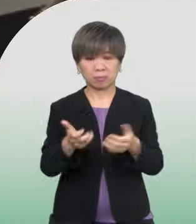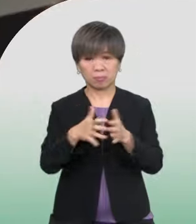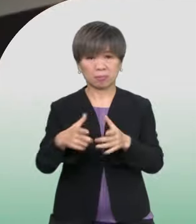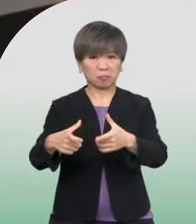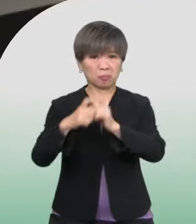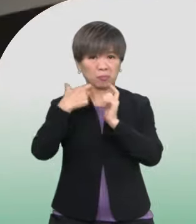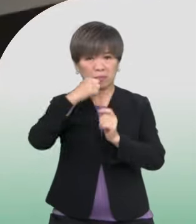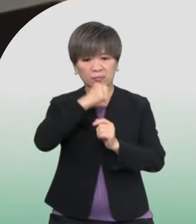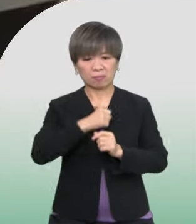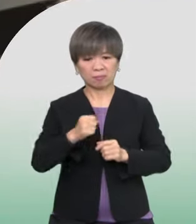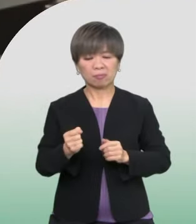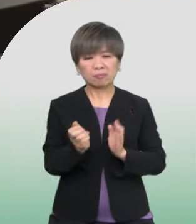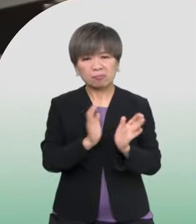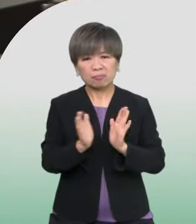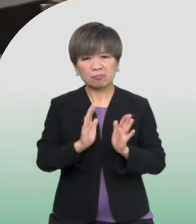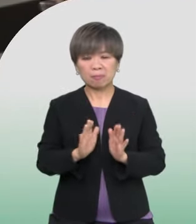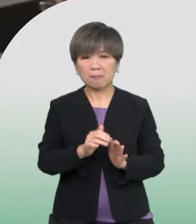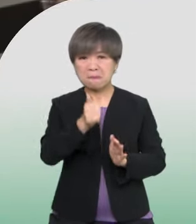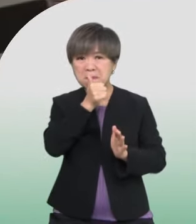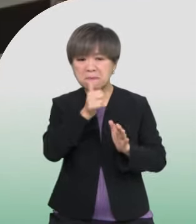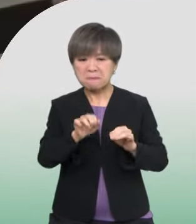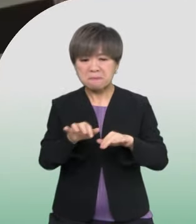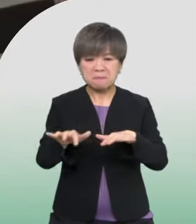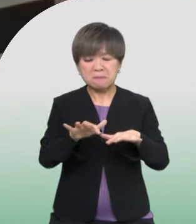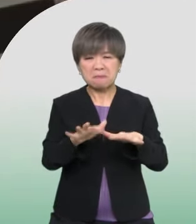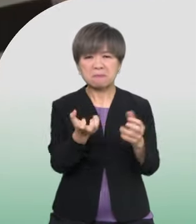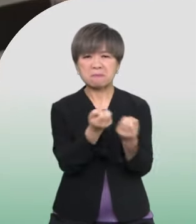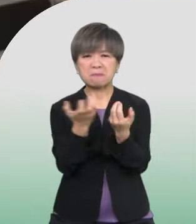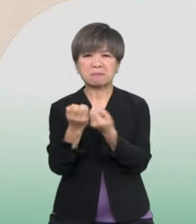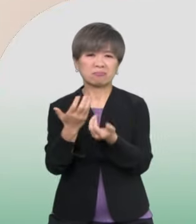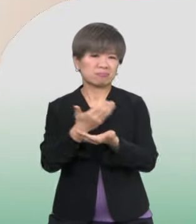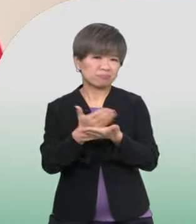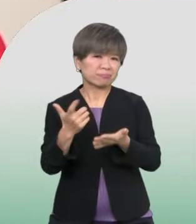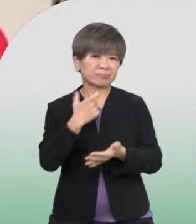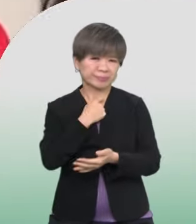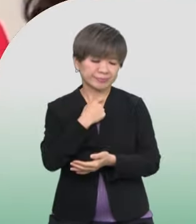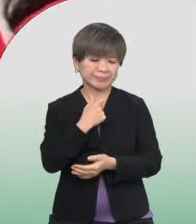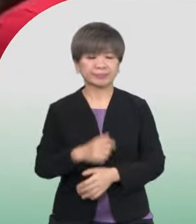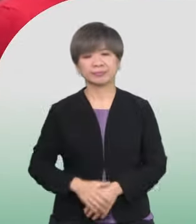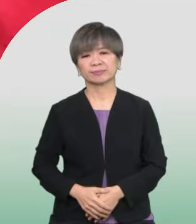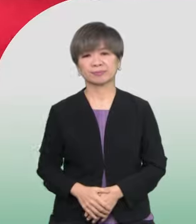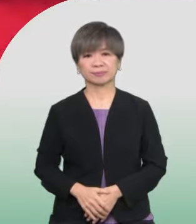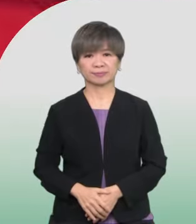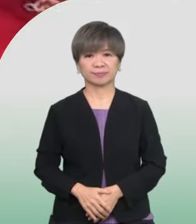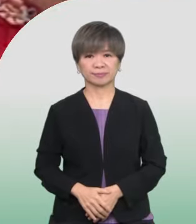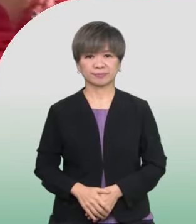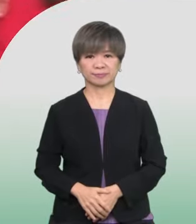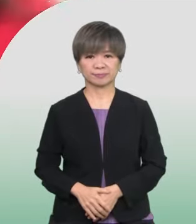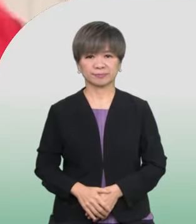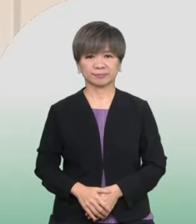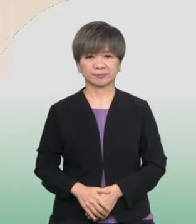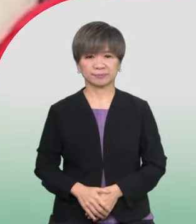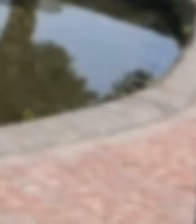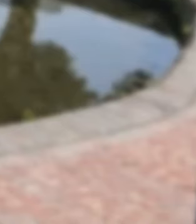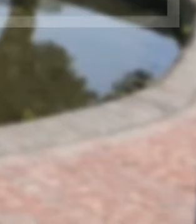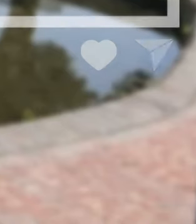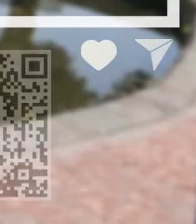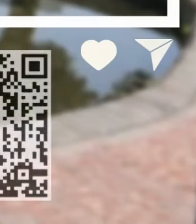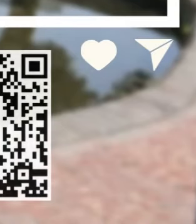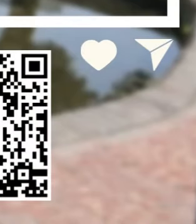到台湾关键为处理提通之后嘅家乡环境。客家新闻方小琪发连报道。